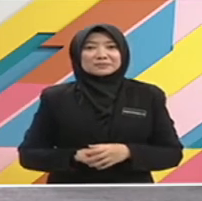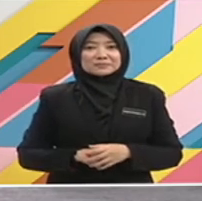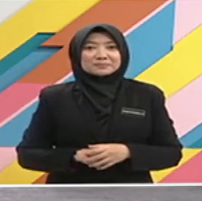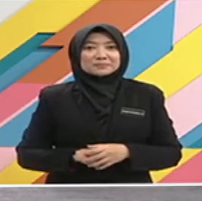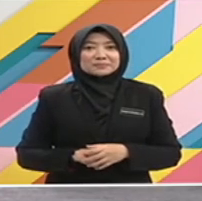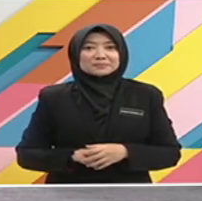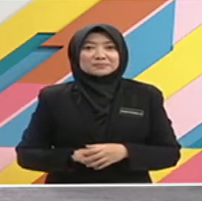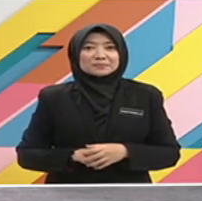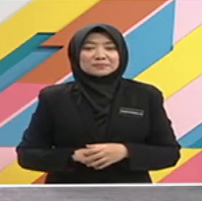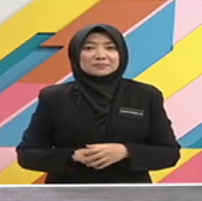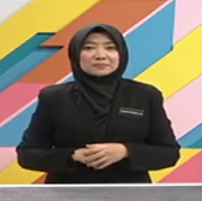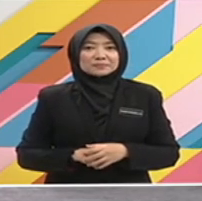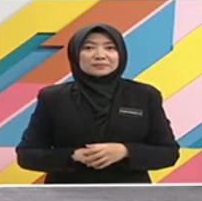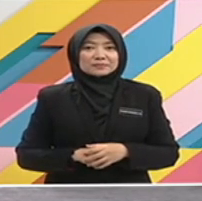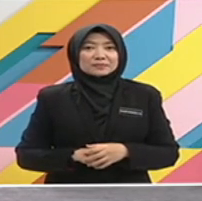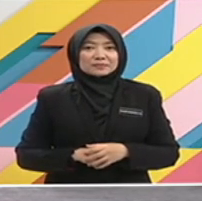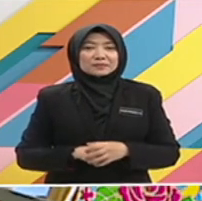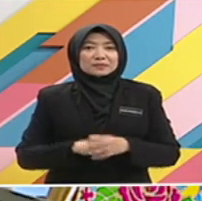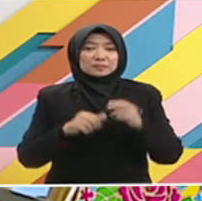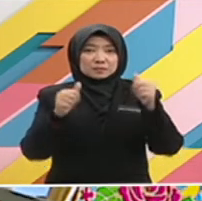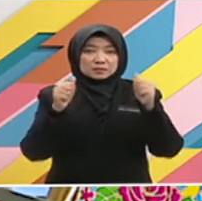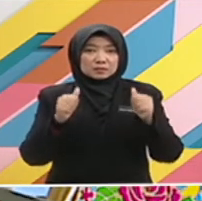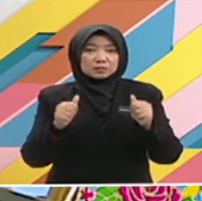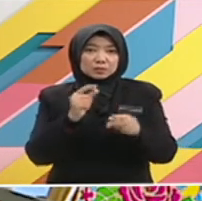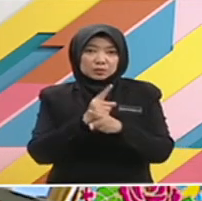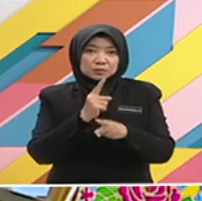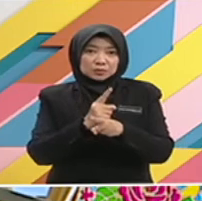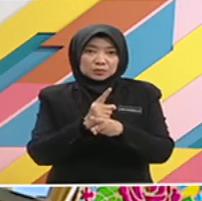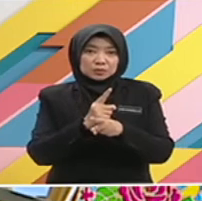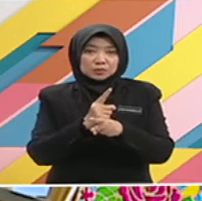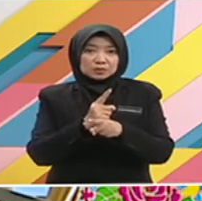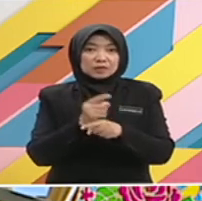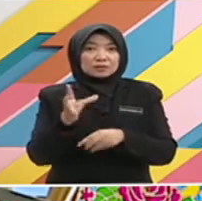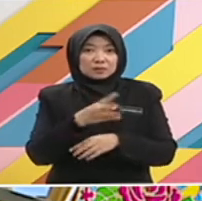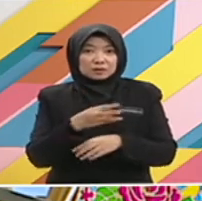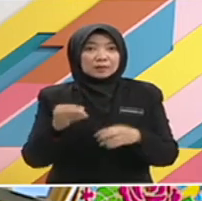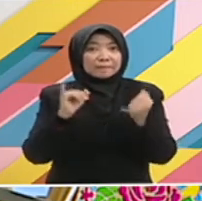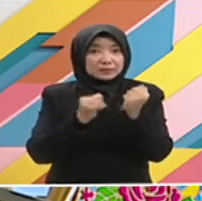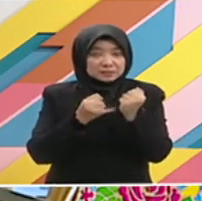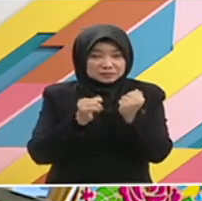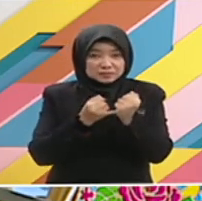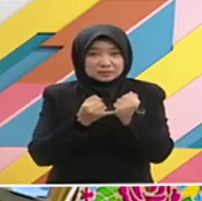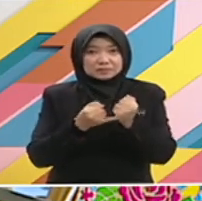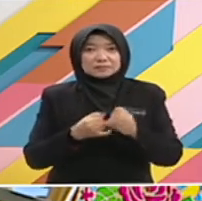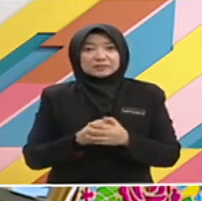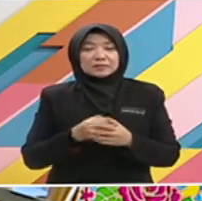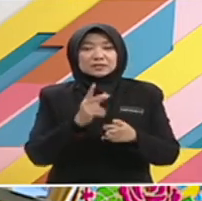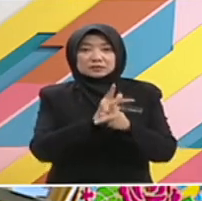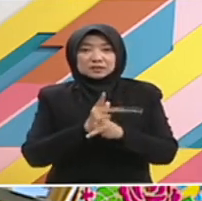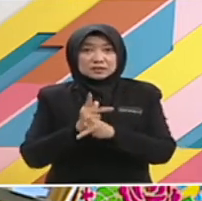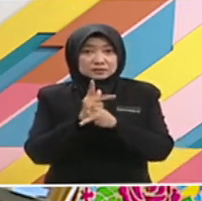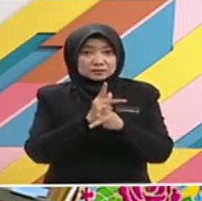Okay, mari kita tampal, pastikan semuanya simetri. Pastikan bahan kita guna tu berjimat cermat. Betul. Jaga